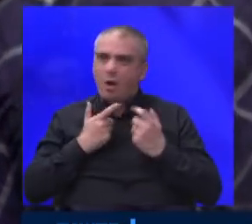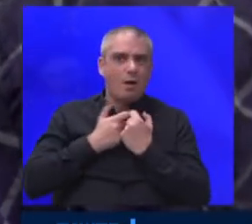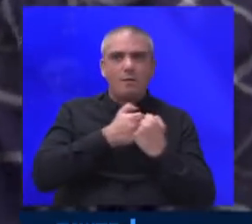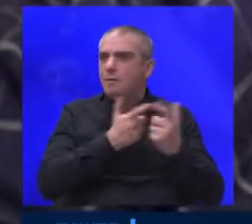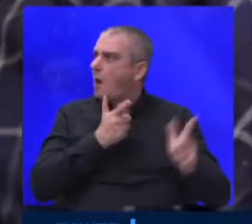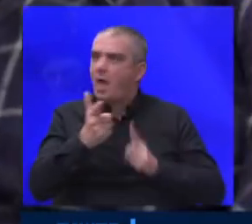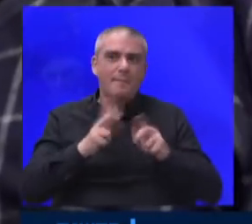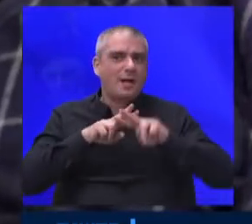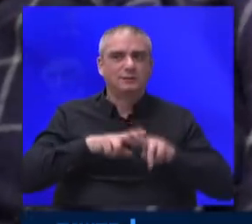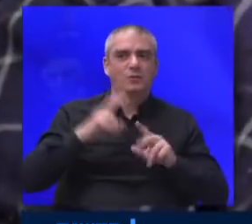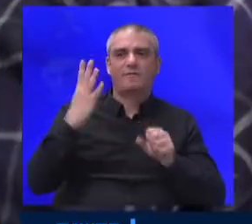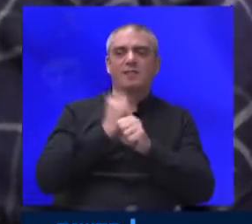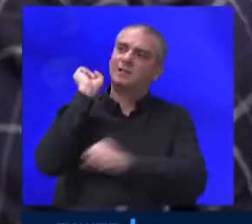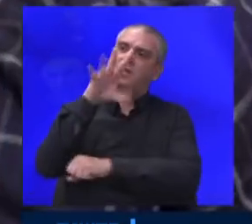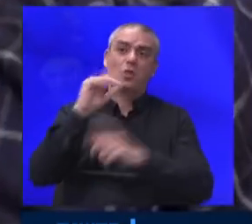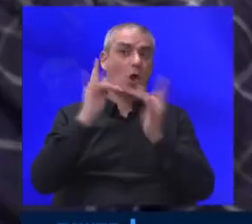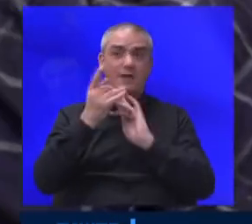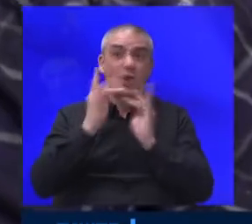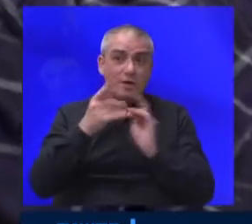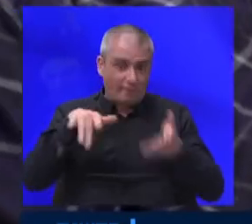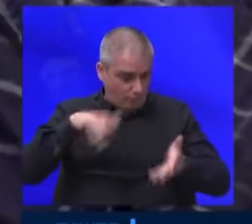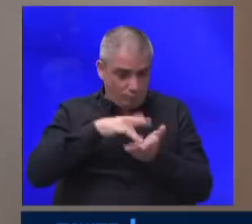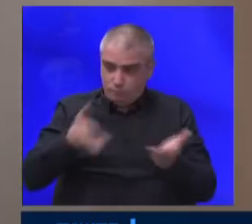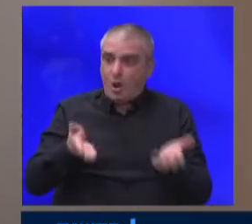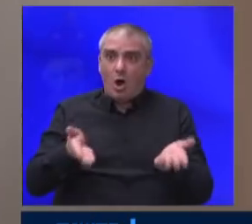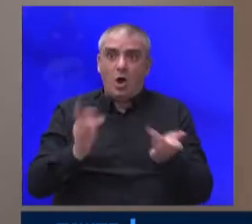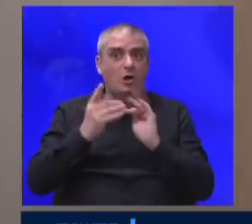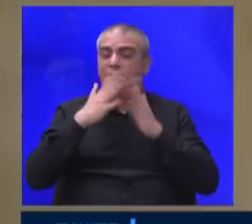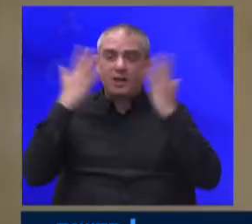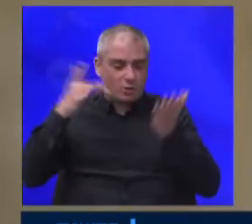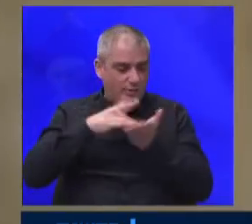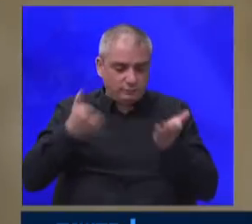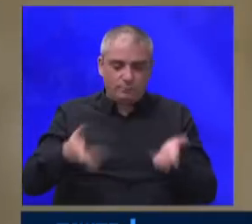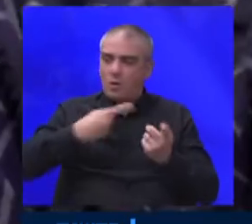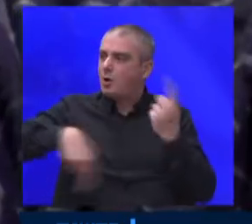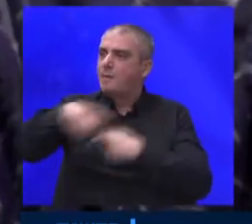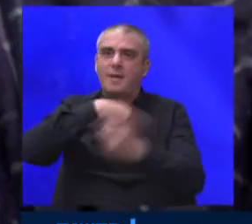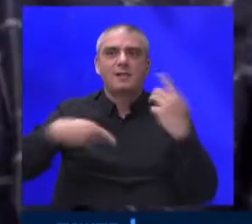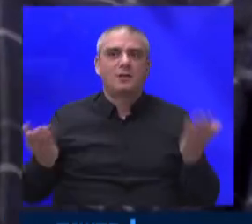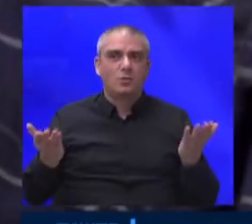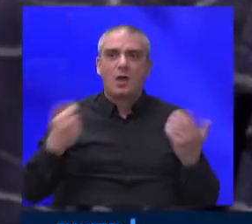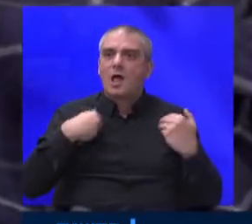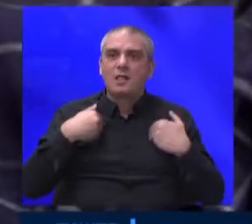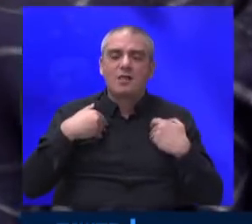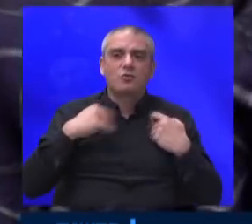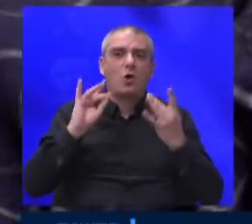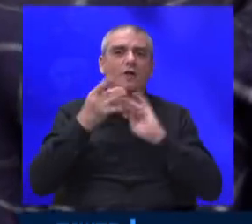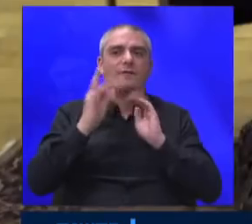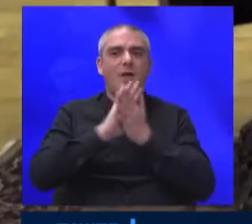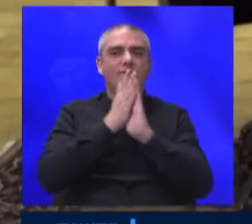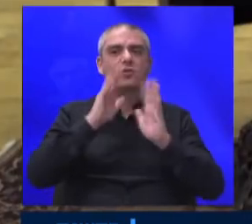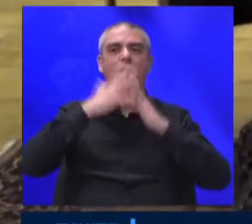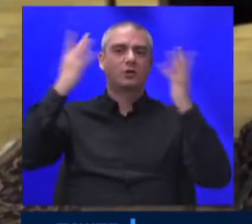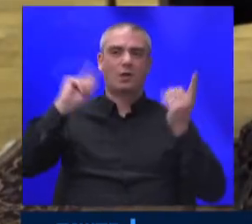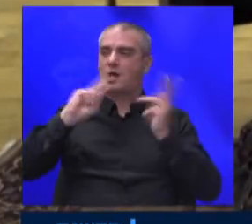על האויב, שהאויב נמצא פה. האויב הכי גדול נמצא פה בינינו. אנחנו, האויבים, הפכנו להיות הכי גדולים אחד של השני.